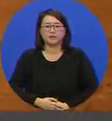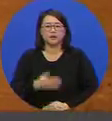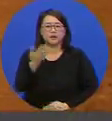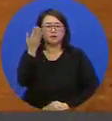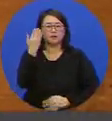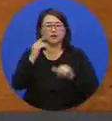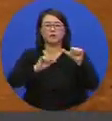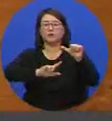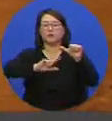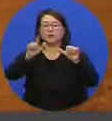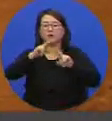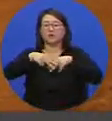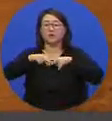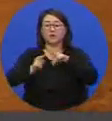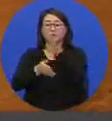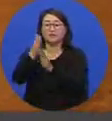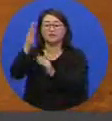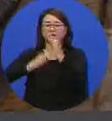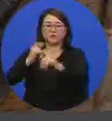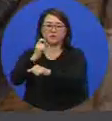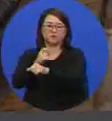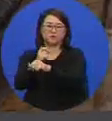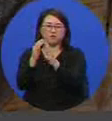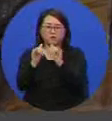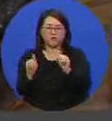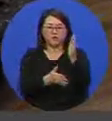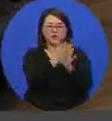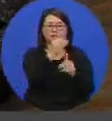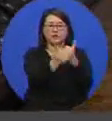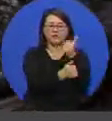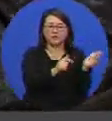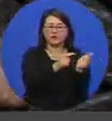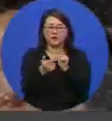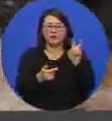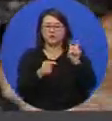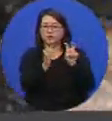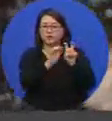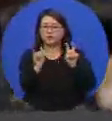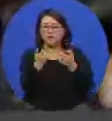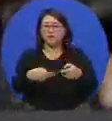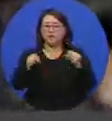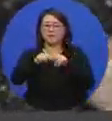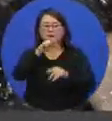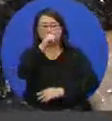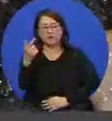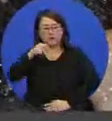지난 5일 남원시 공무원과 남원시 의원 등 20여 명이 저녁 식사를 같이 했습니다.